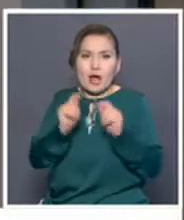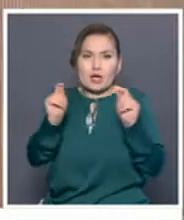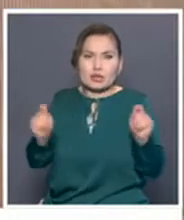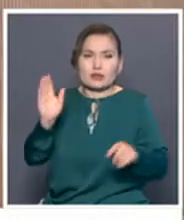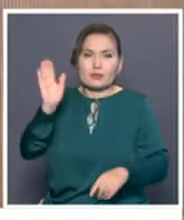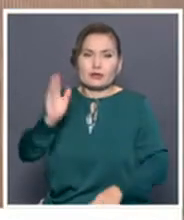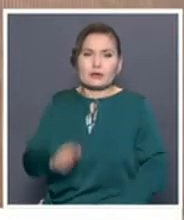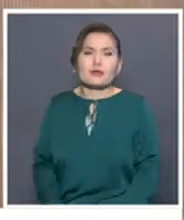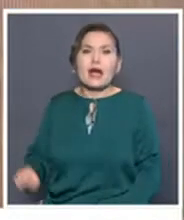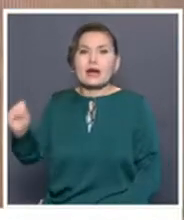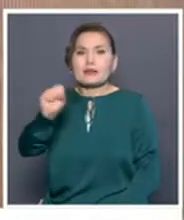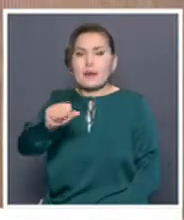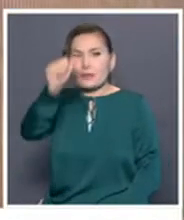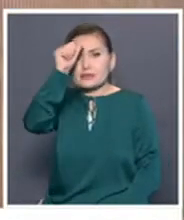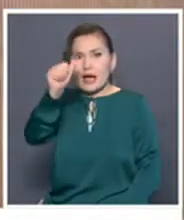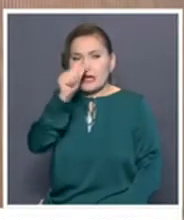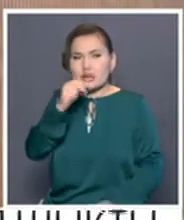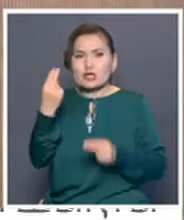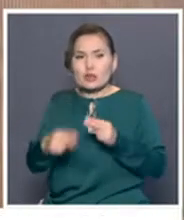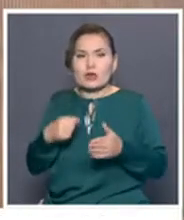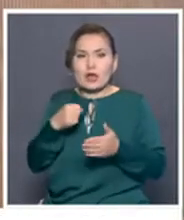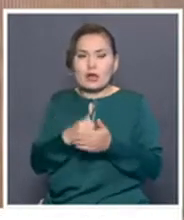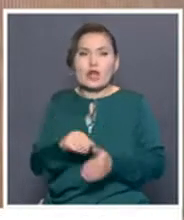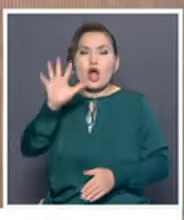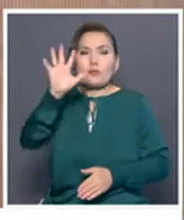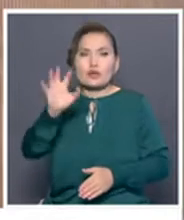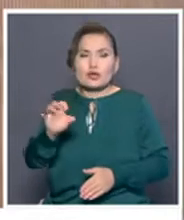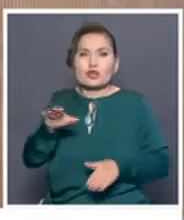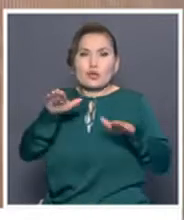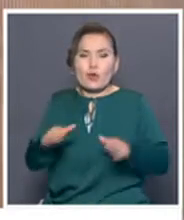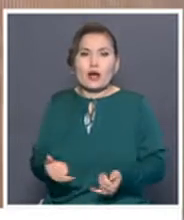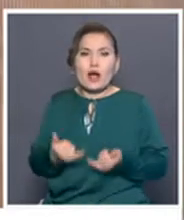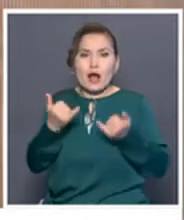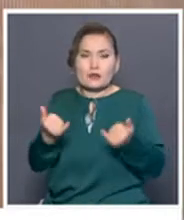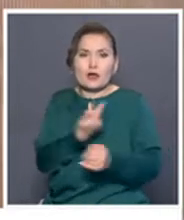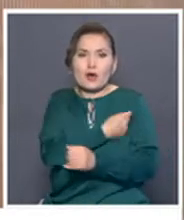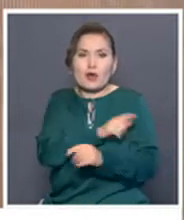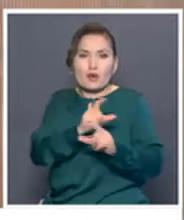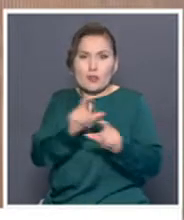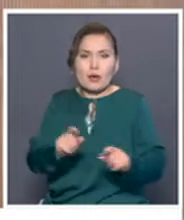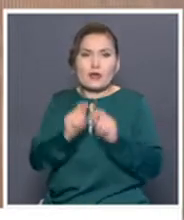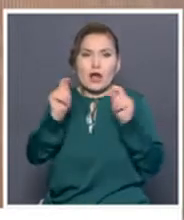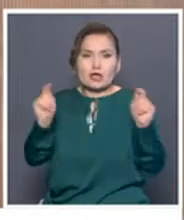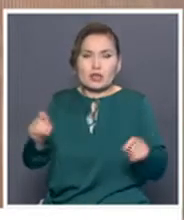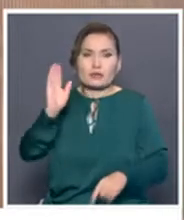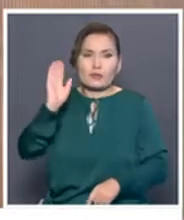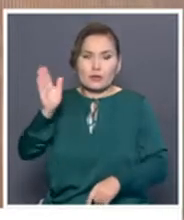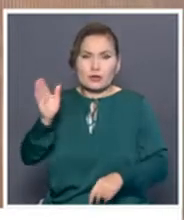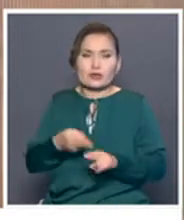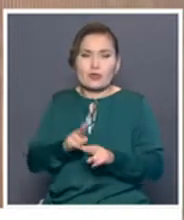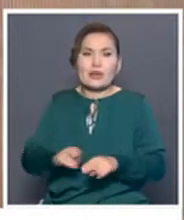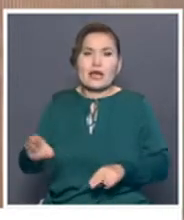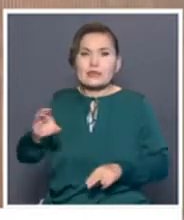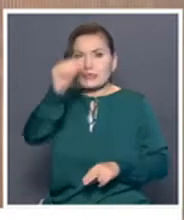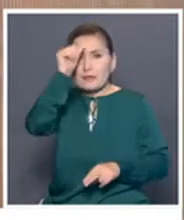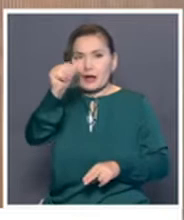ашылмақ. Тамыз айының соңына дейін 500 орынға арналған жаңа көп профильді госпиталь пайдалануға беріледі. Қыркүйектің